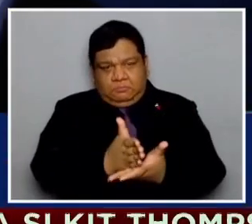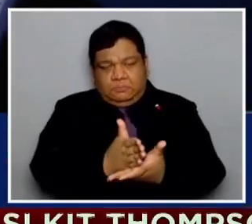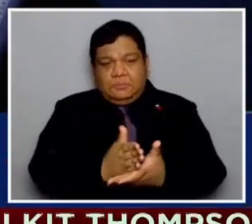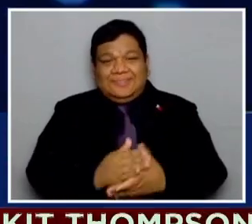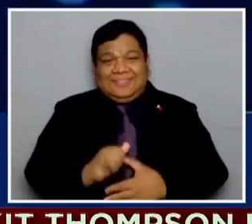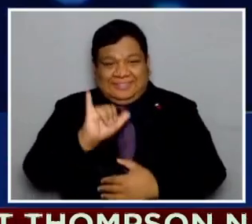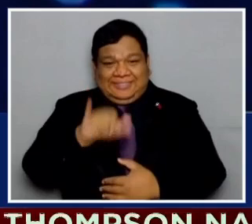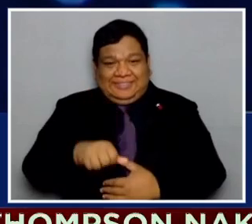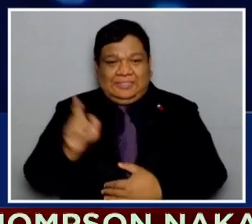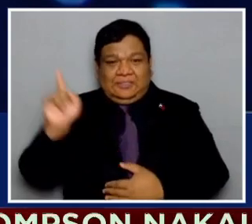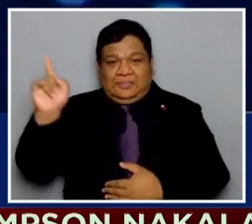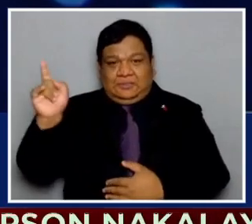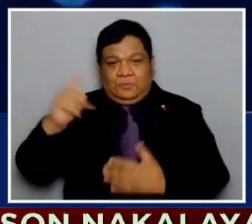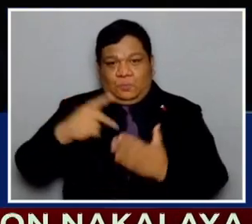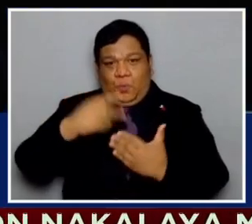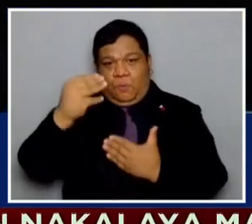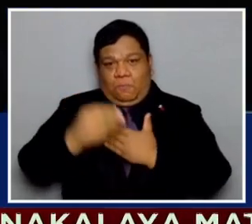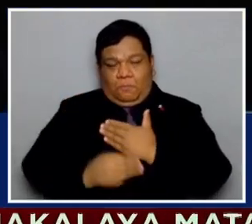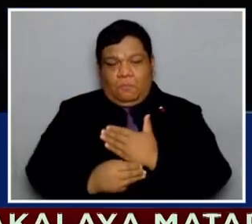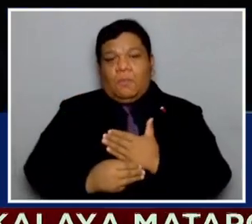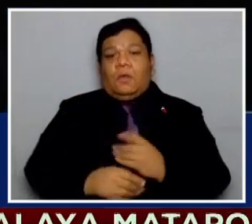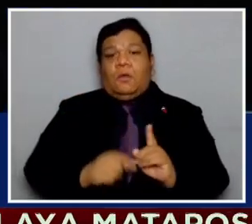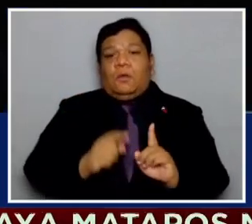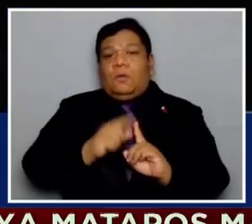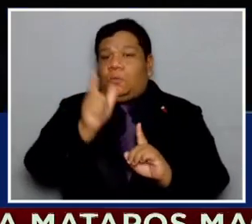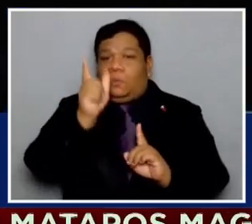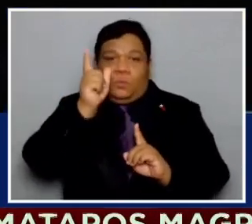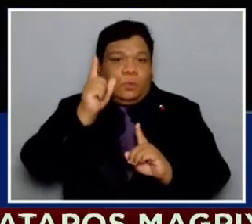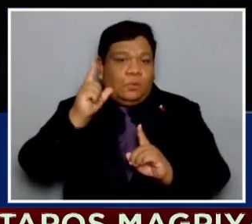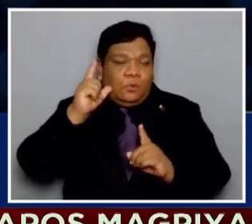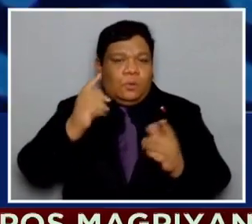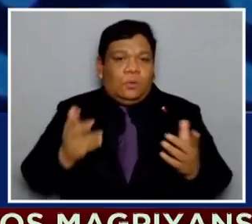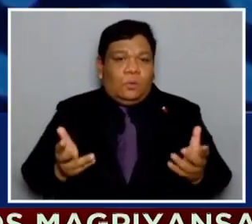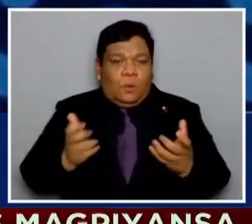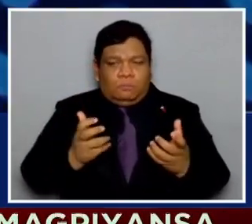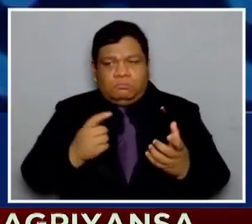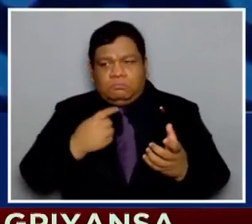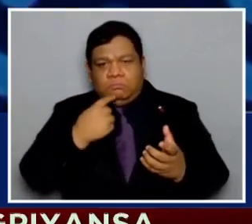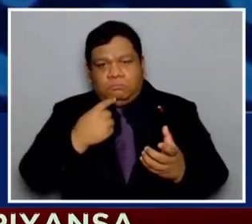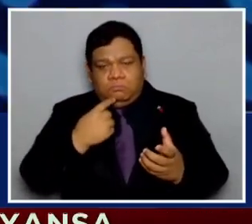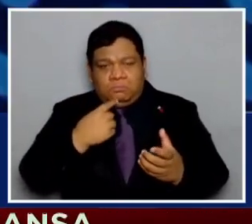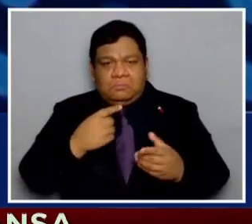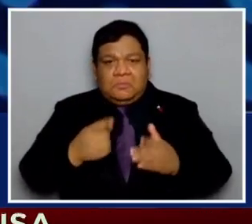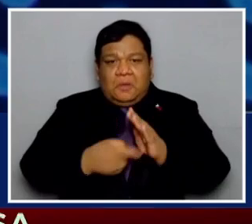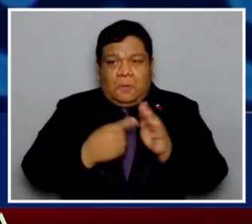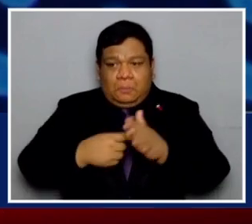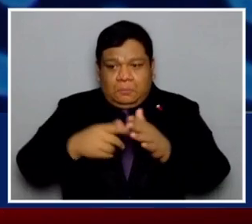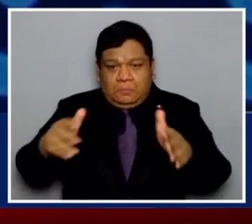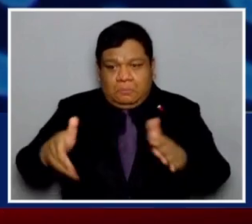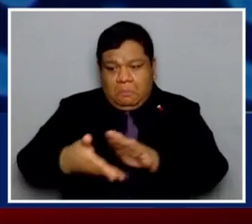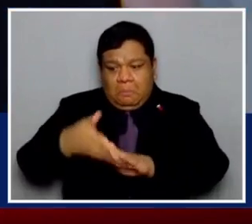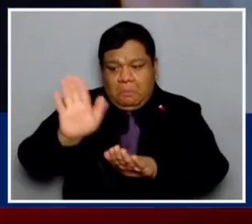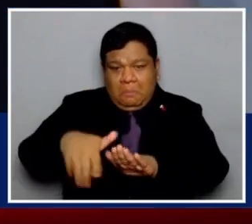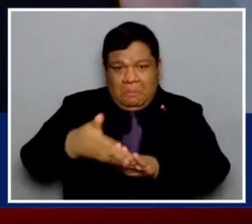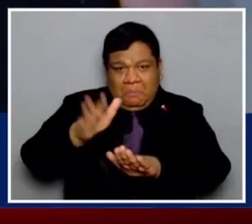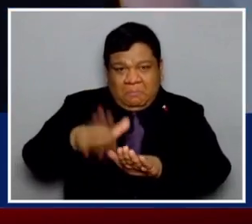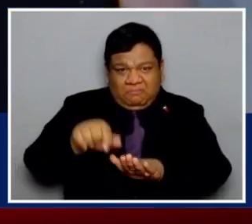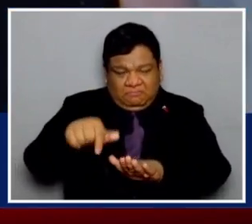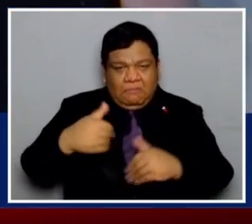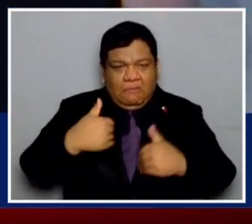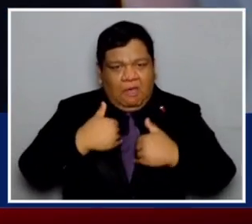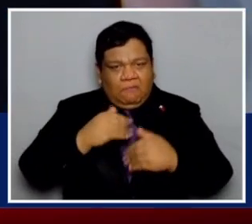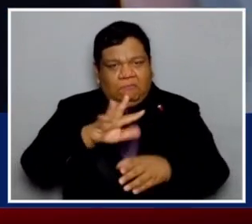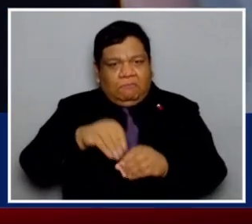at Go Negosyo. Sinabi ni de Guzman na madalas na may kaakibat na krimen umano ang sugal. Bukod sa pagkabaon sa